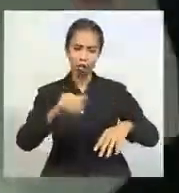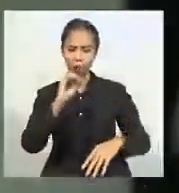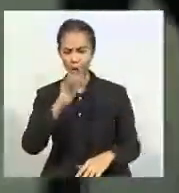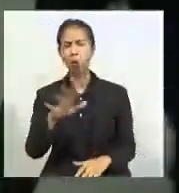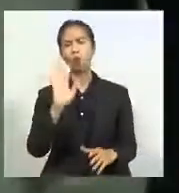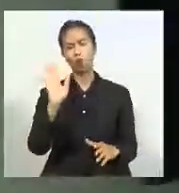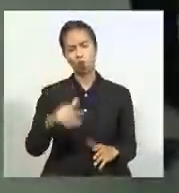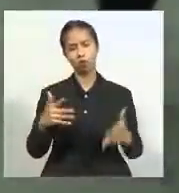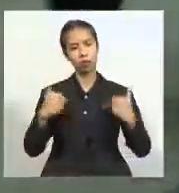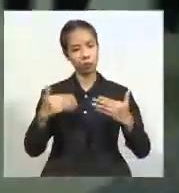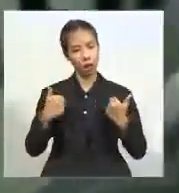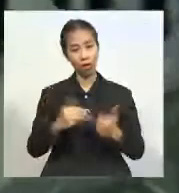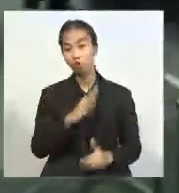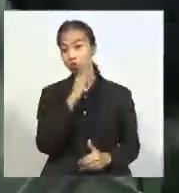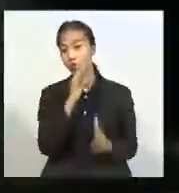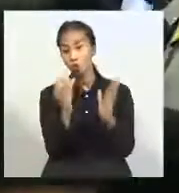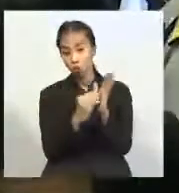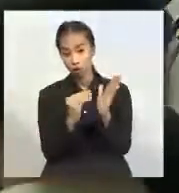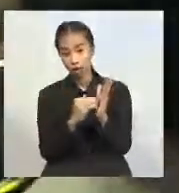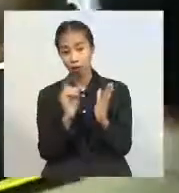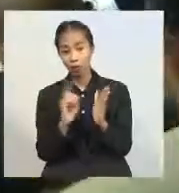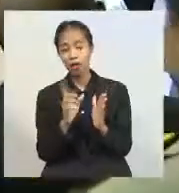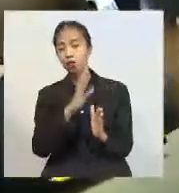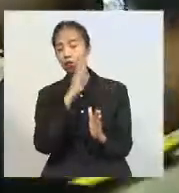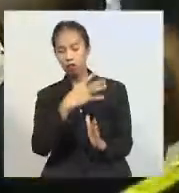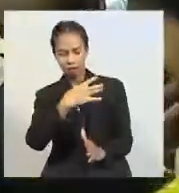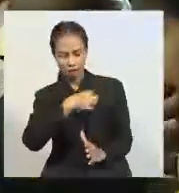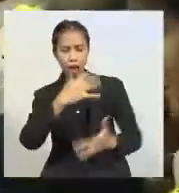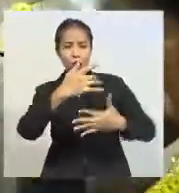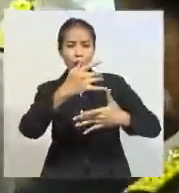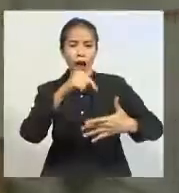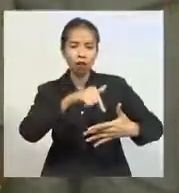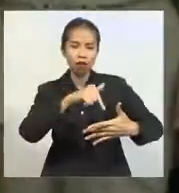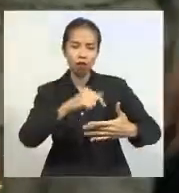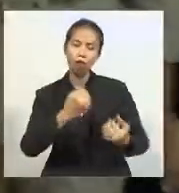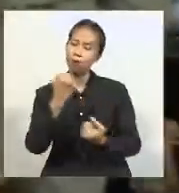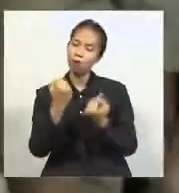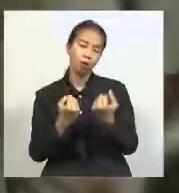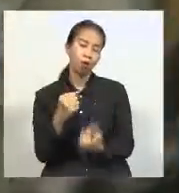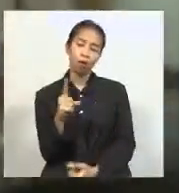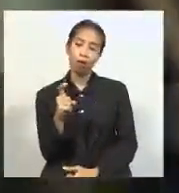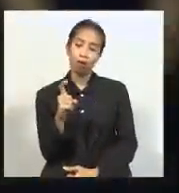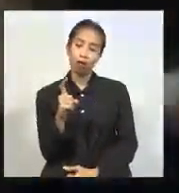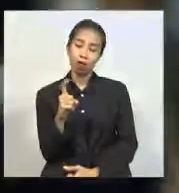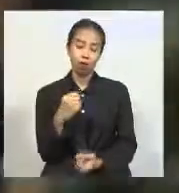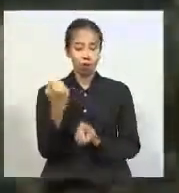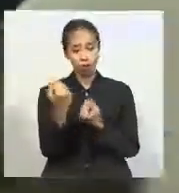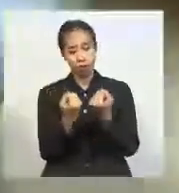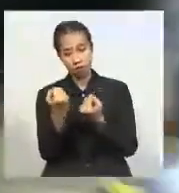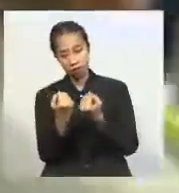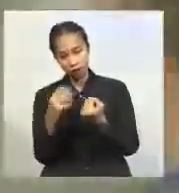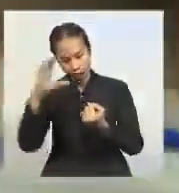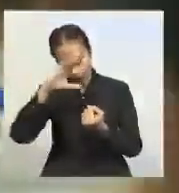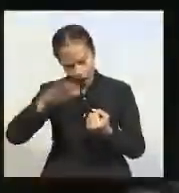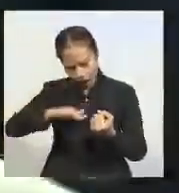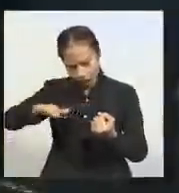ากเอาถ้าอย่างคนกรุงเทพถ้านึกภาพการจะไปเยาวราชเน ี่ ยหลายคนแบบหูขับรถไปที่จอด